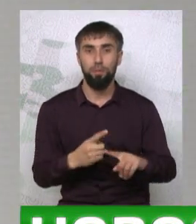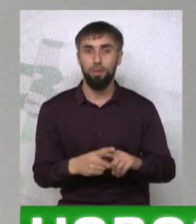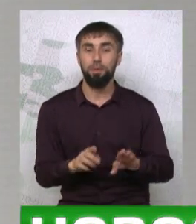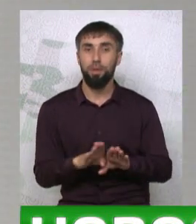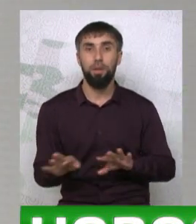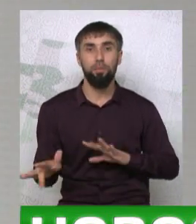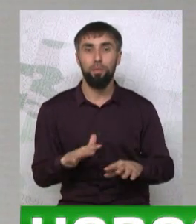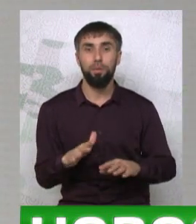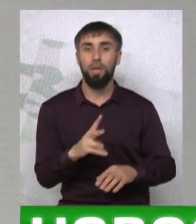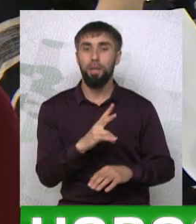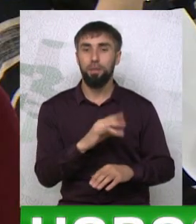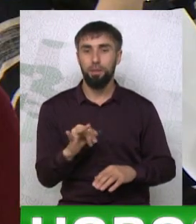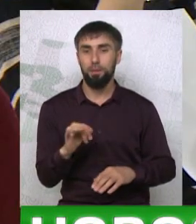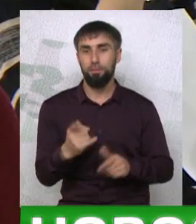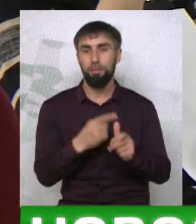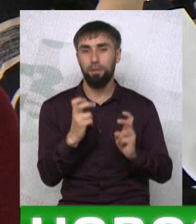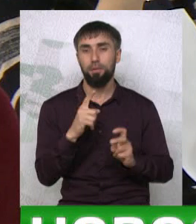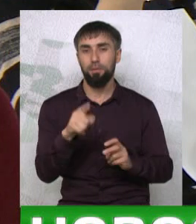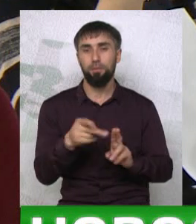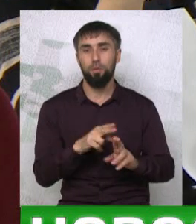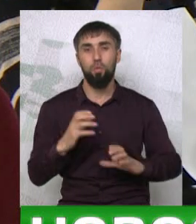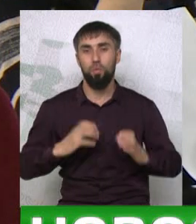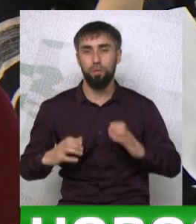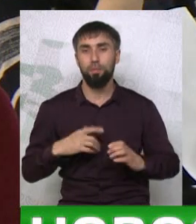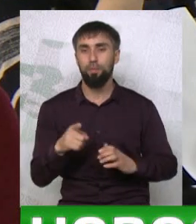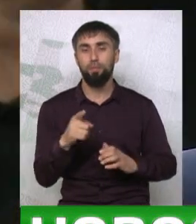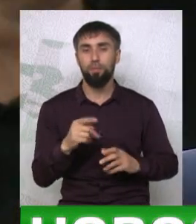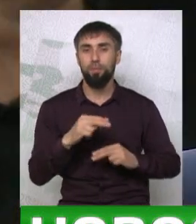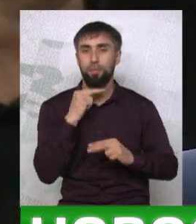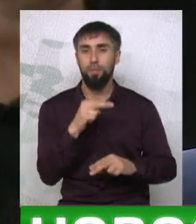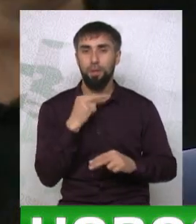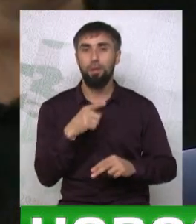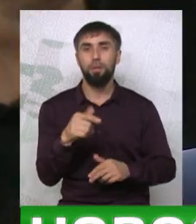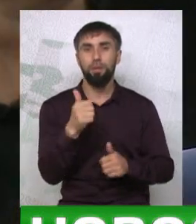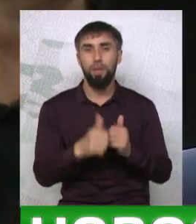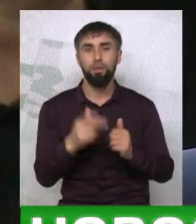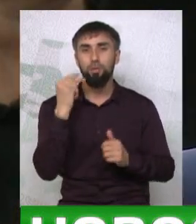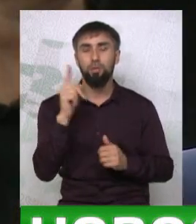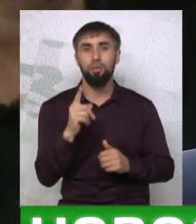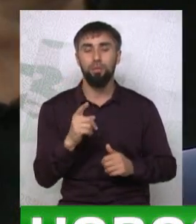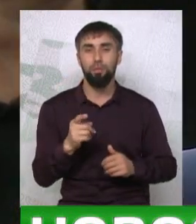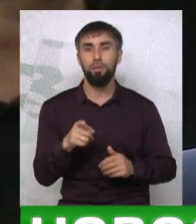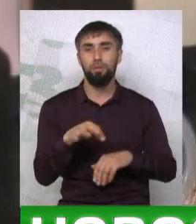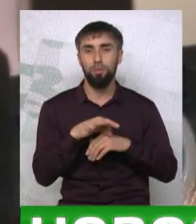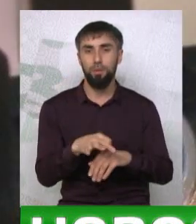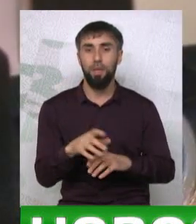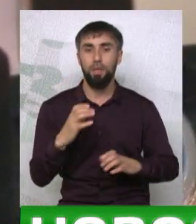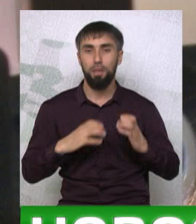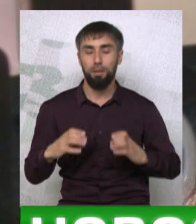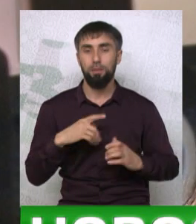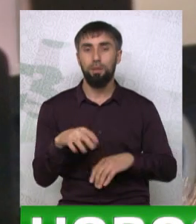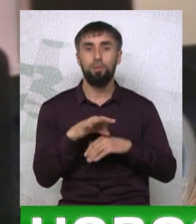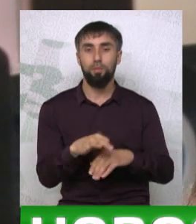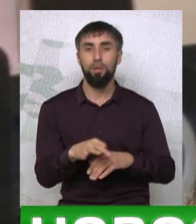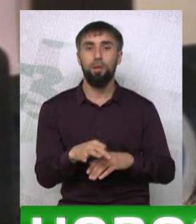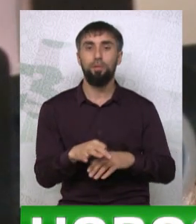Таким мероприятиям НИИ уделяет особое внимание. Ни одна историческая дата не проходит неотмеченной. Институт имени Чаха Акриева проводит